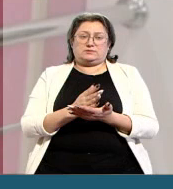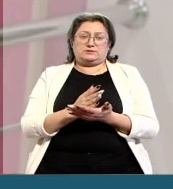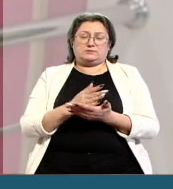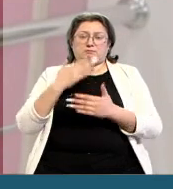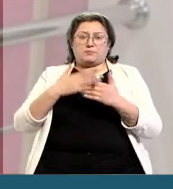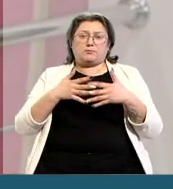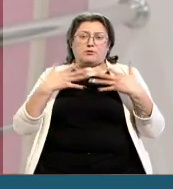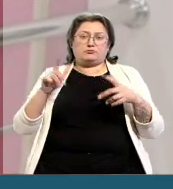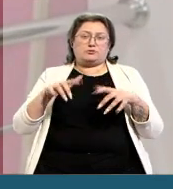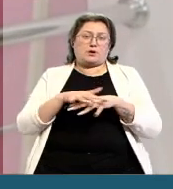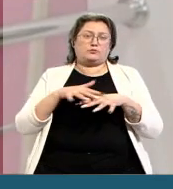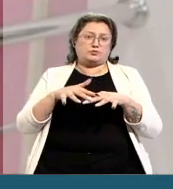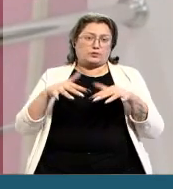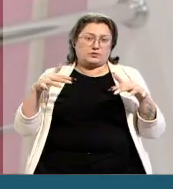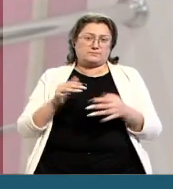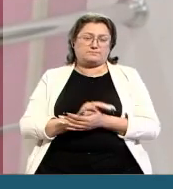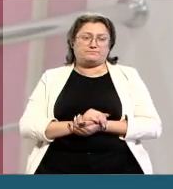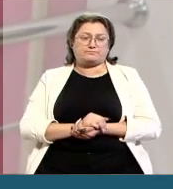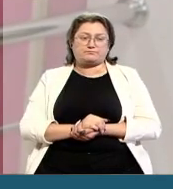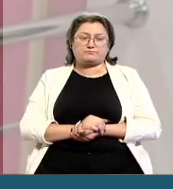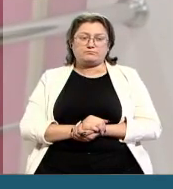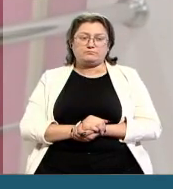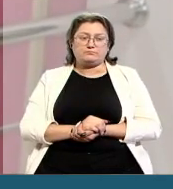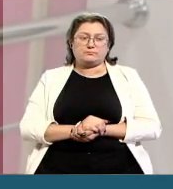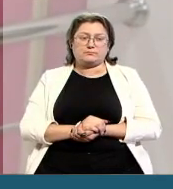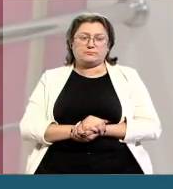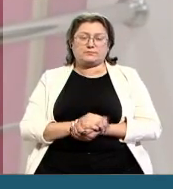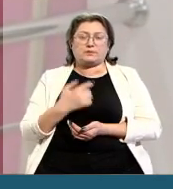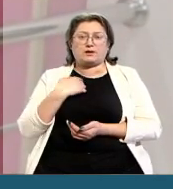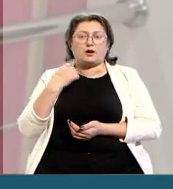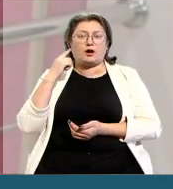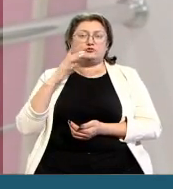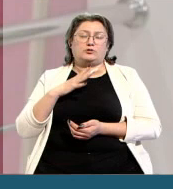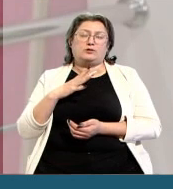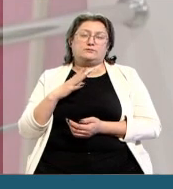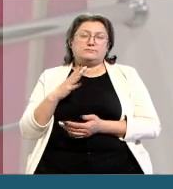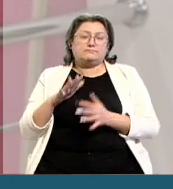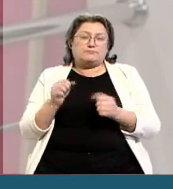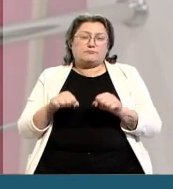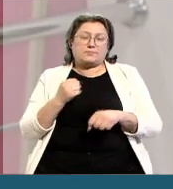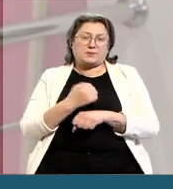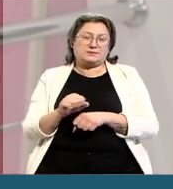бүкіл біздің нөмірлеріміз, бүкіл біздің әзілдеріміз жиналды. Және